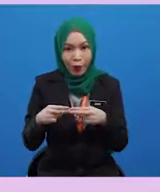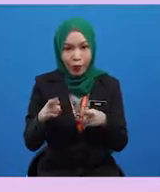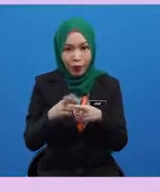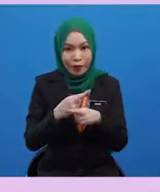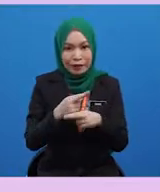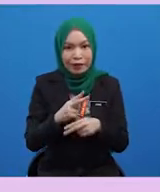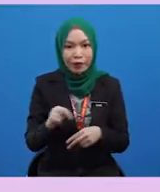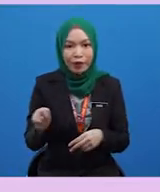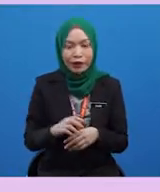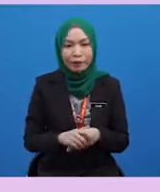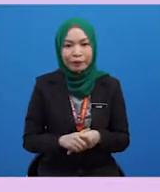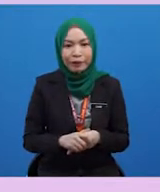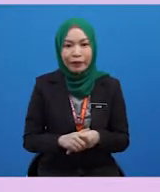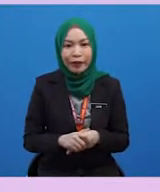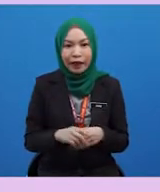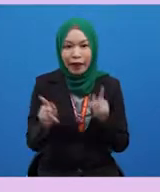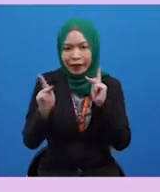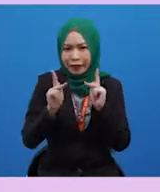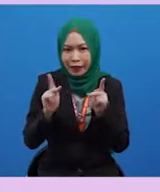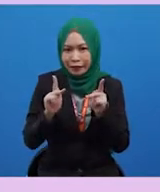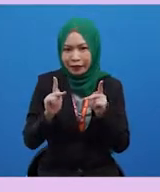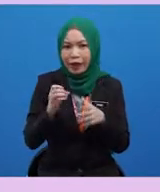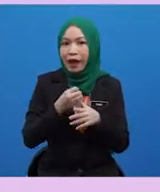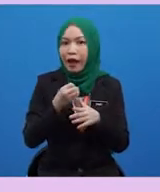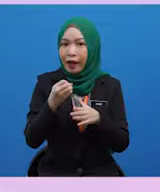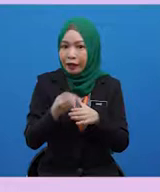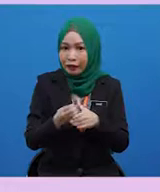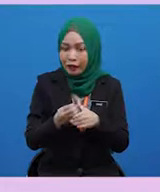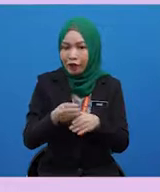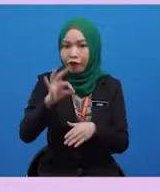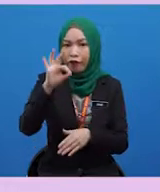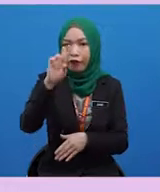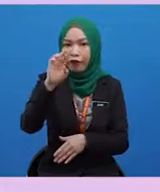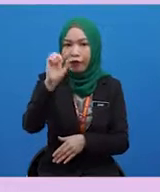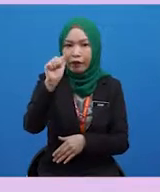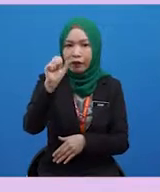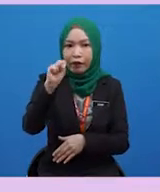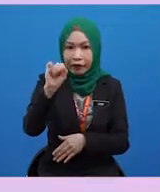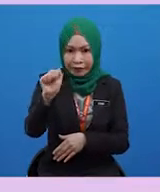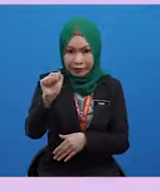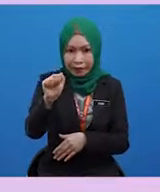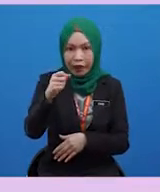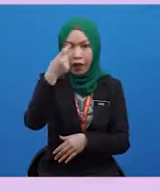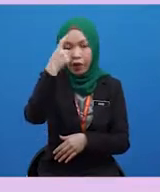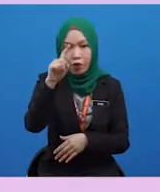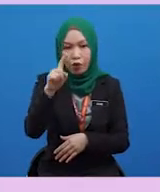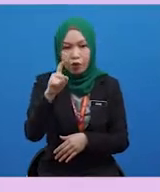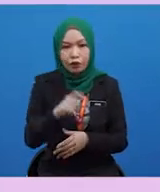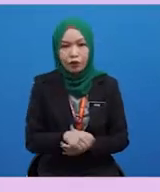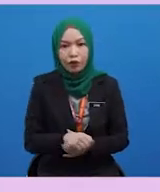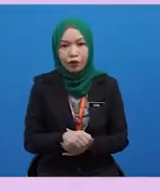penghubung kesimpulan ialah kata atau frasa yang digunakan untuk menyimpulkan atau